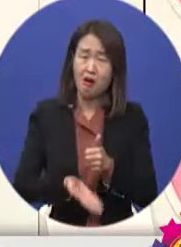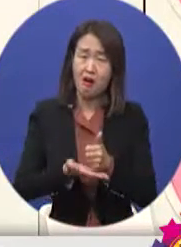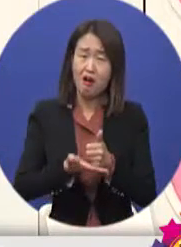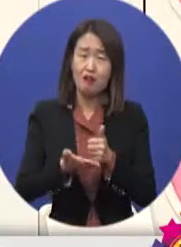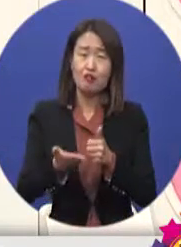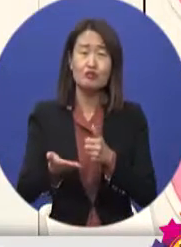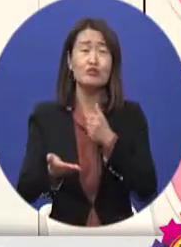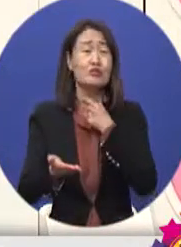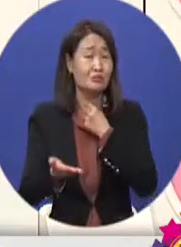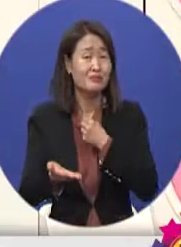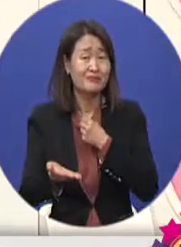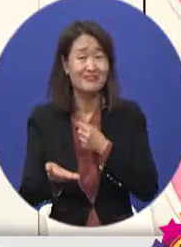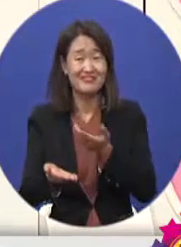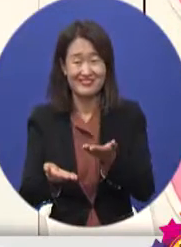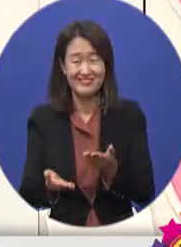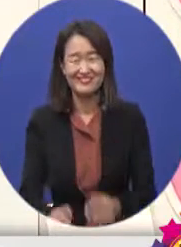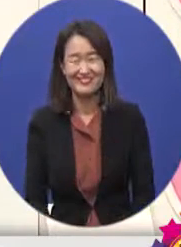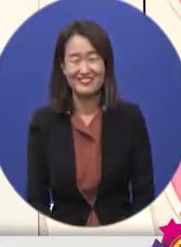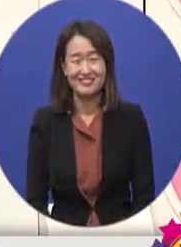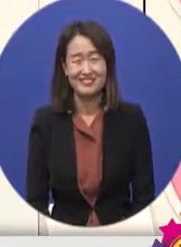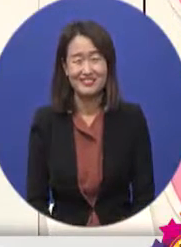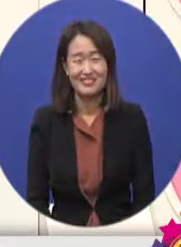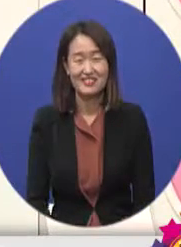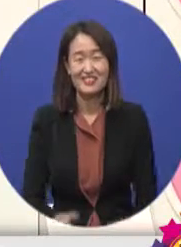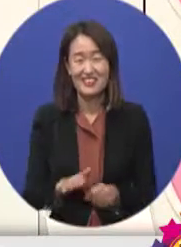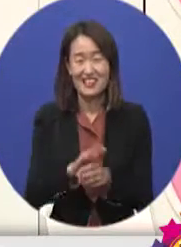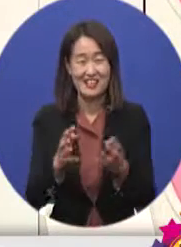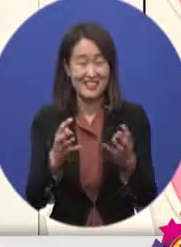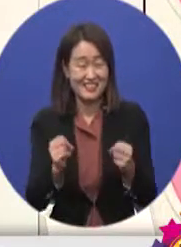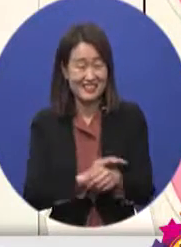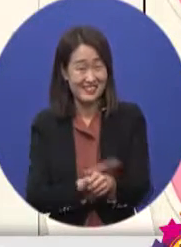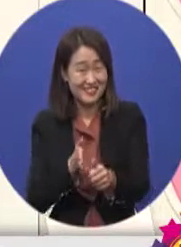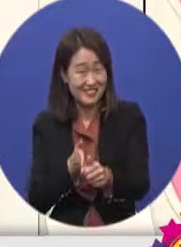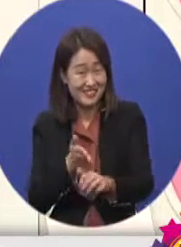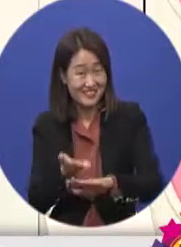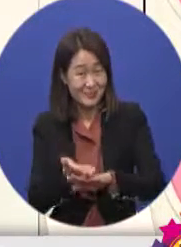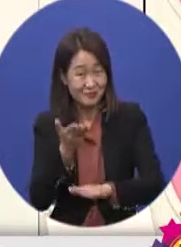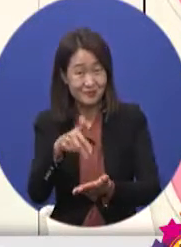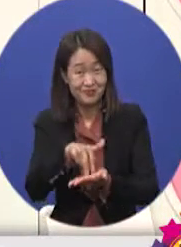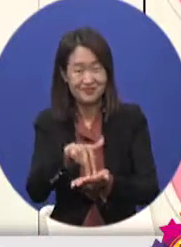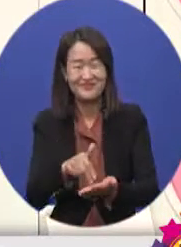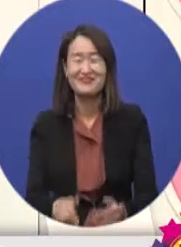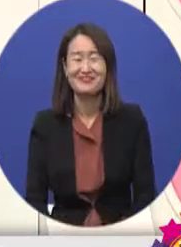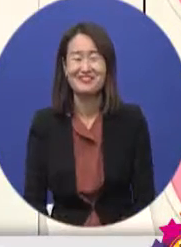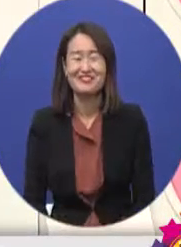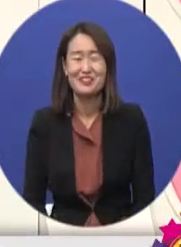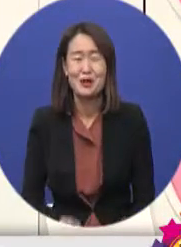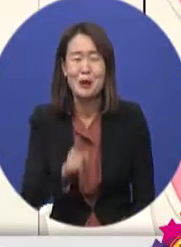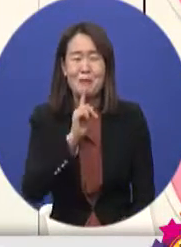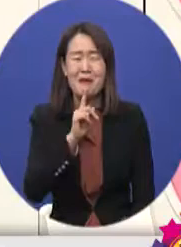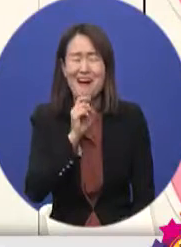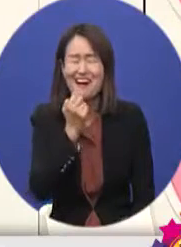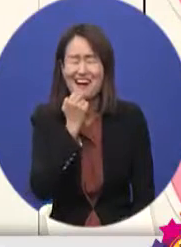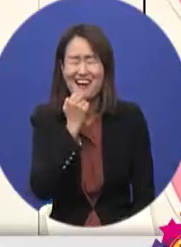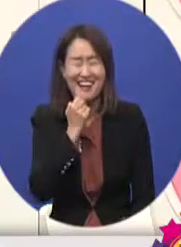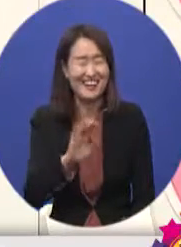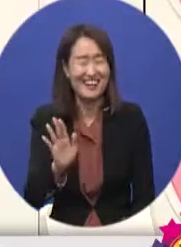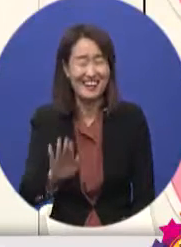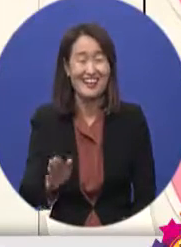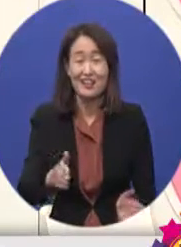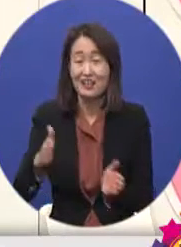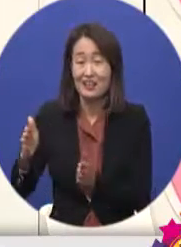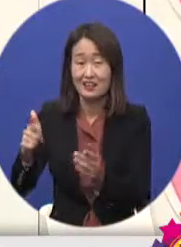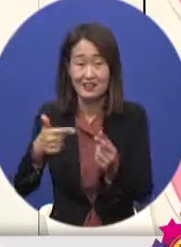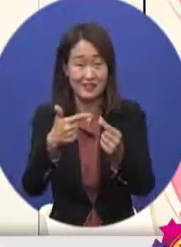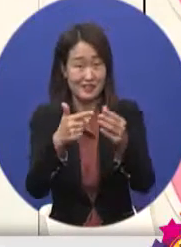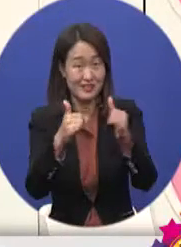우리 현진우 씨입니다. 많은 사랑 부탁드립니다. 선배로서. 자, 쓸데없는 얘기를 또 했네요. 자, 여섯